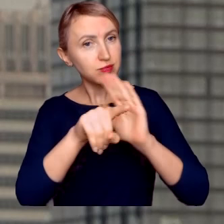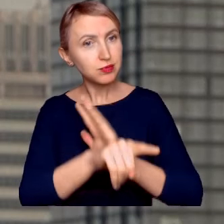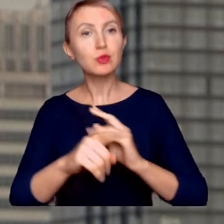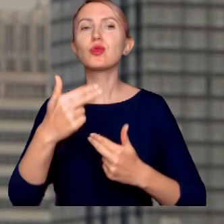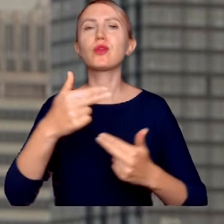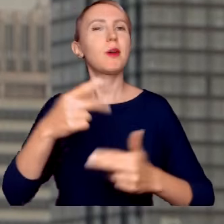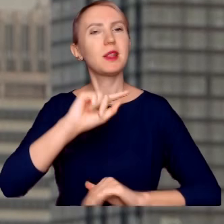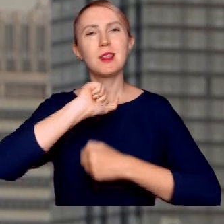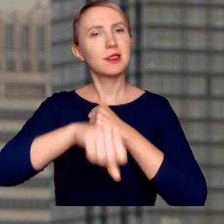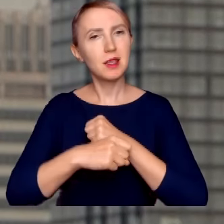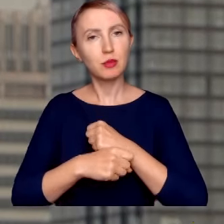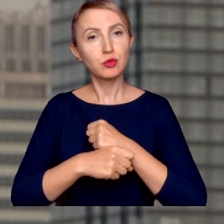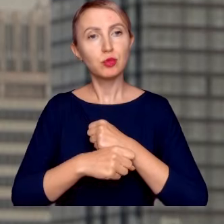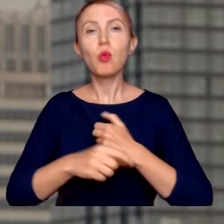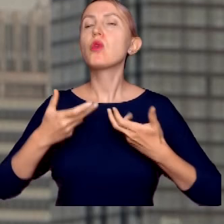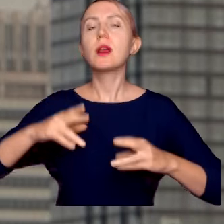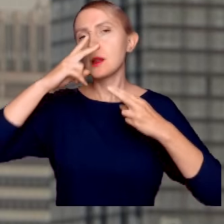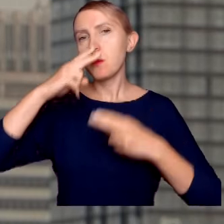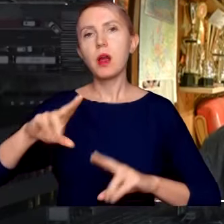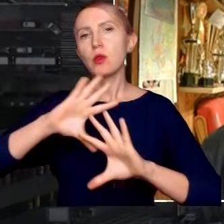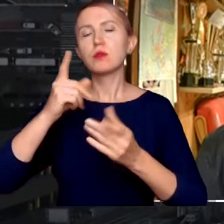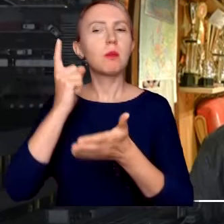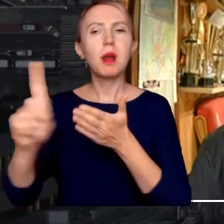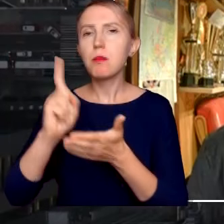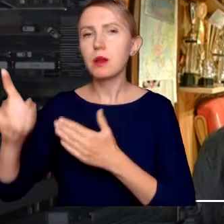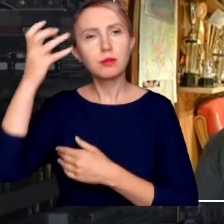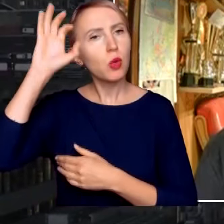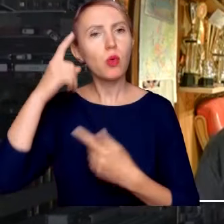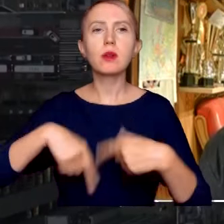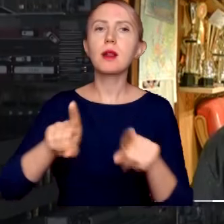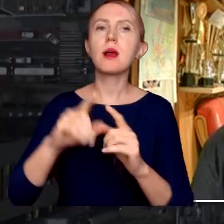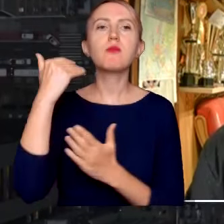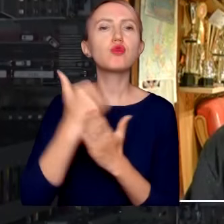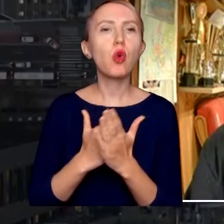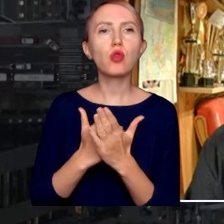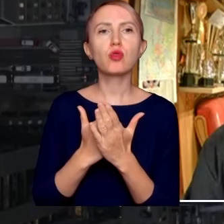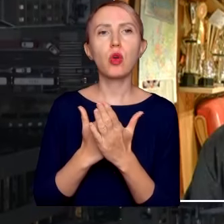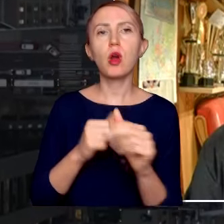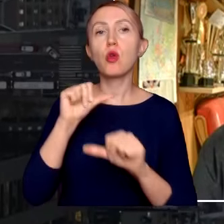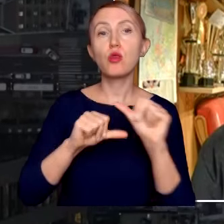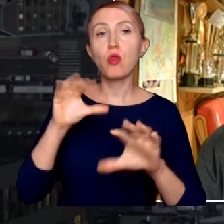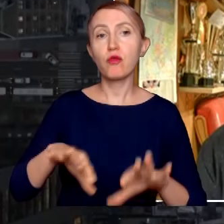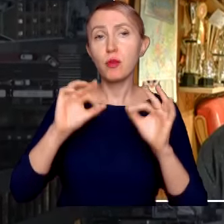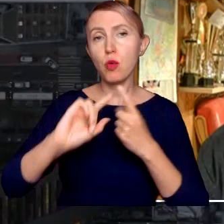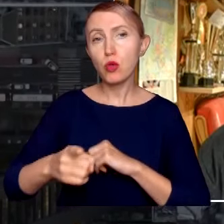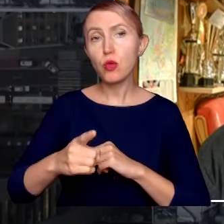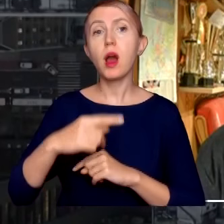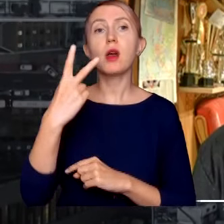pierwsze, żeby zakryć wszystkie niepowodzenia, brak realizacji programu w rok po wyborach. Po